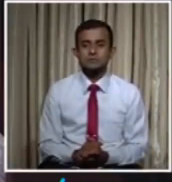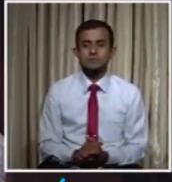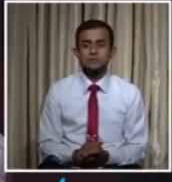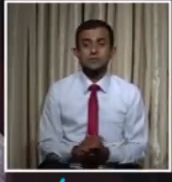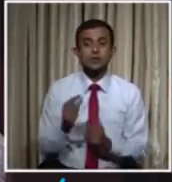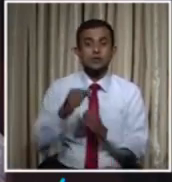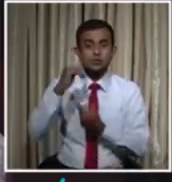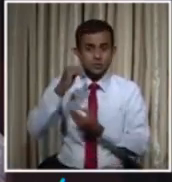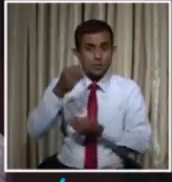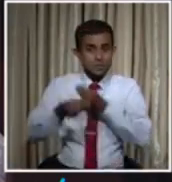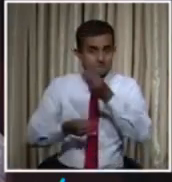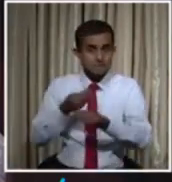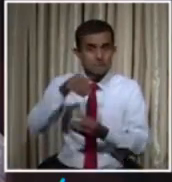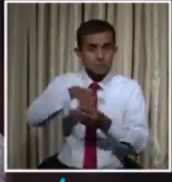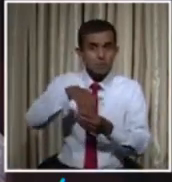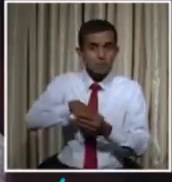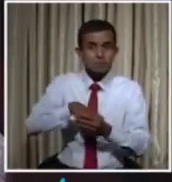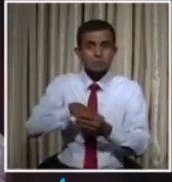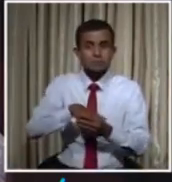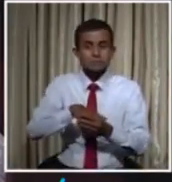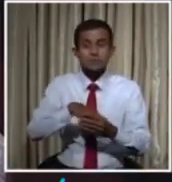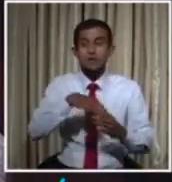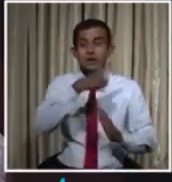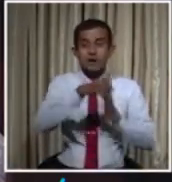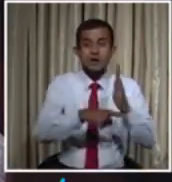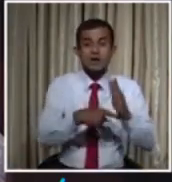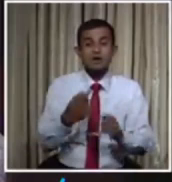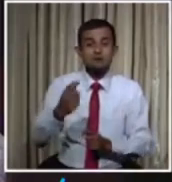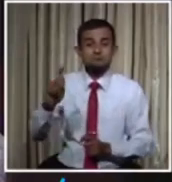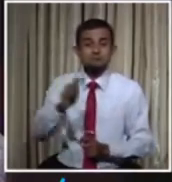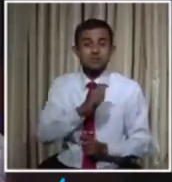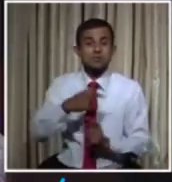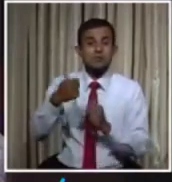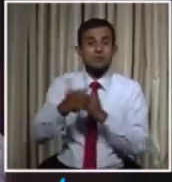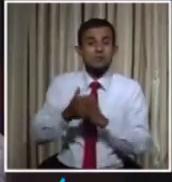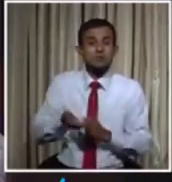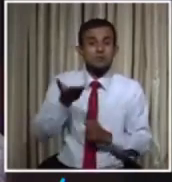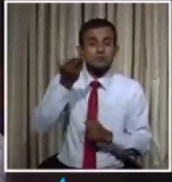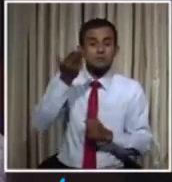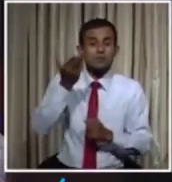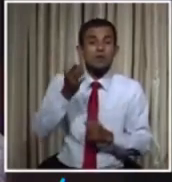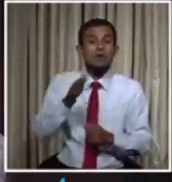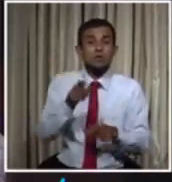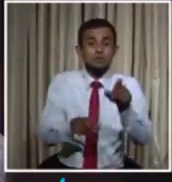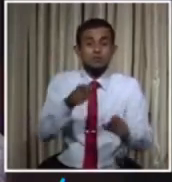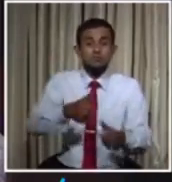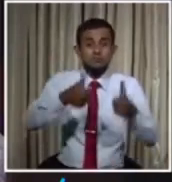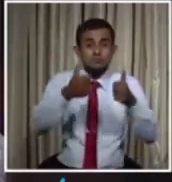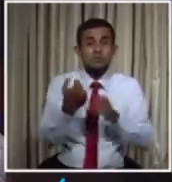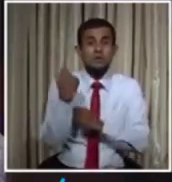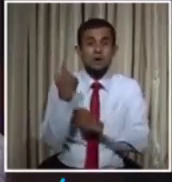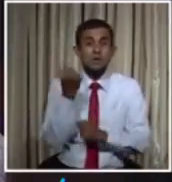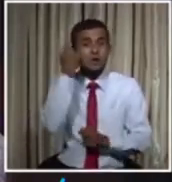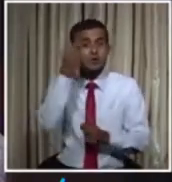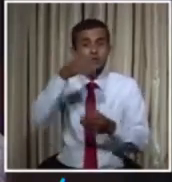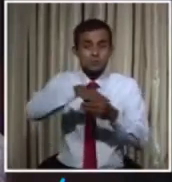පුද්ගලික ව්‍යවසායකත්වයේ තුල රටේ ධන උත්පාදන ක්‍රියාවලිය මානුෂීය ධනවාදී ප්‍රතිපත්ති තුලින් සිදු